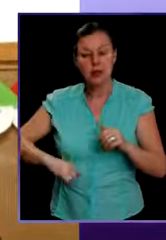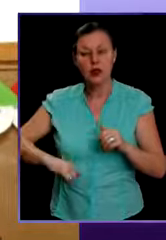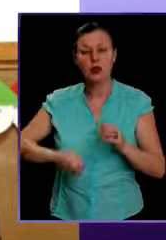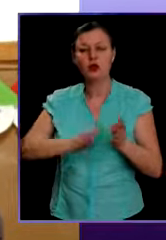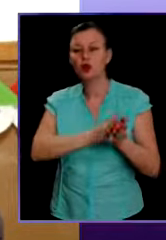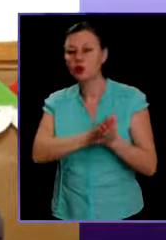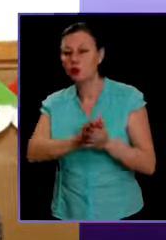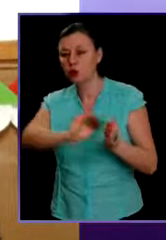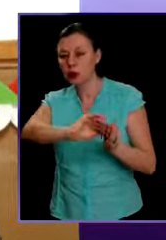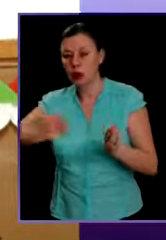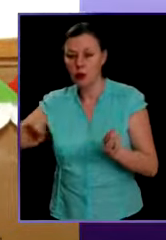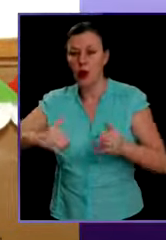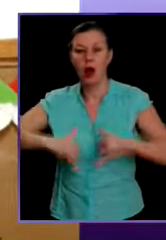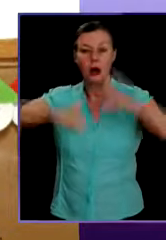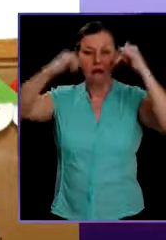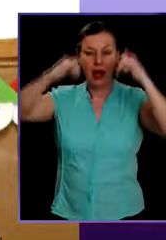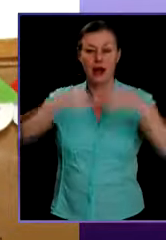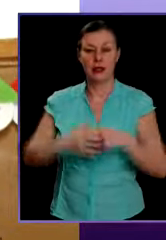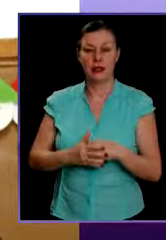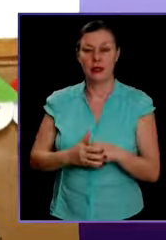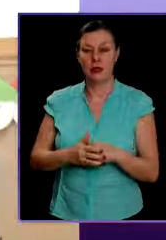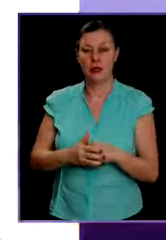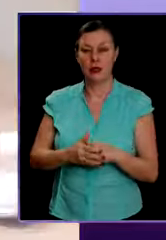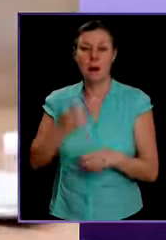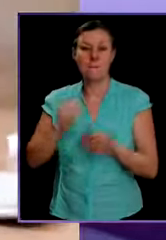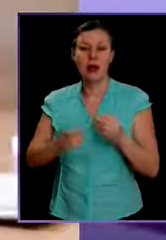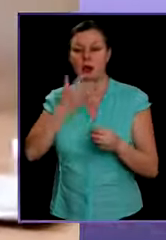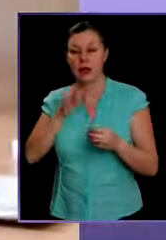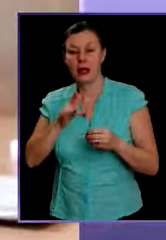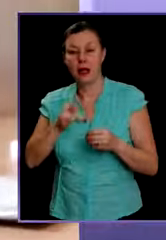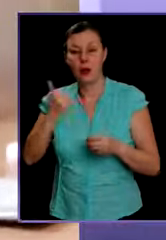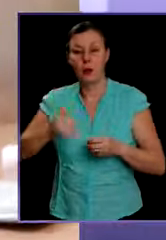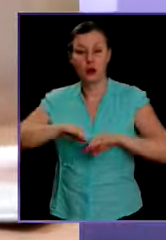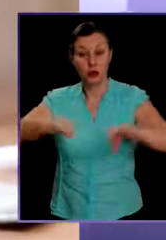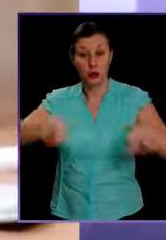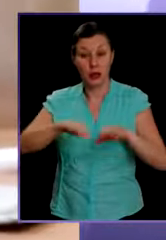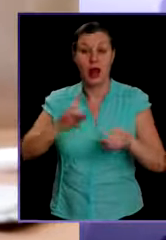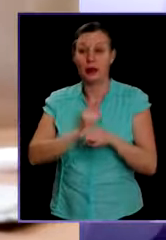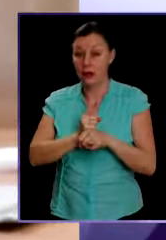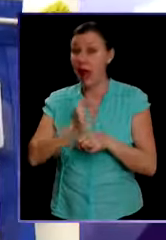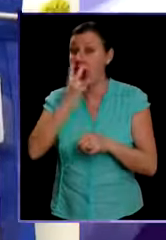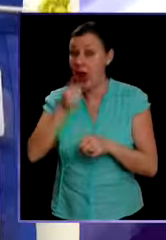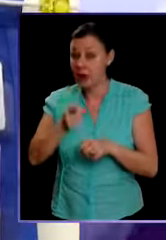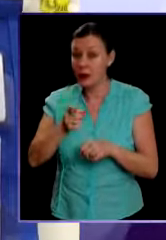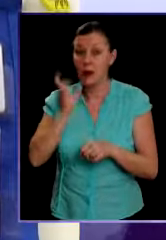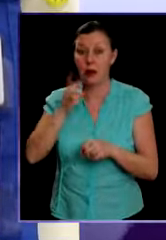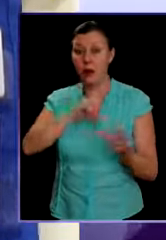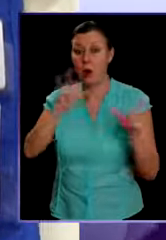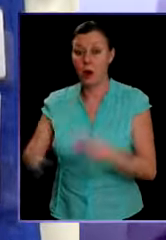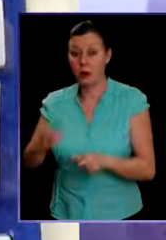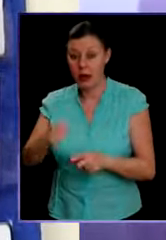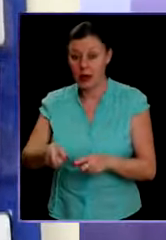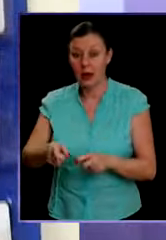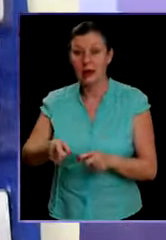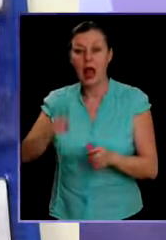hogy csúsztatunk a fejlesztési szituáción. Mert mondjuk most úszásra menne, de kódolható, hogy mire leér az